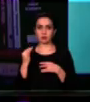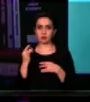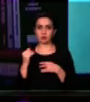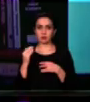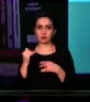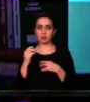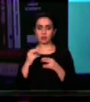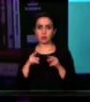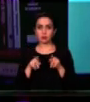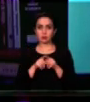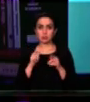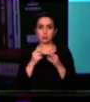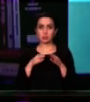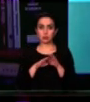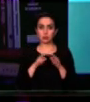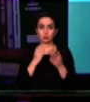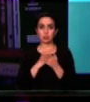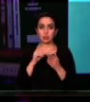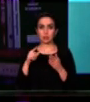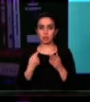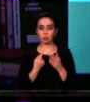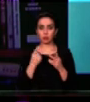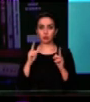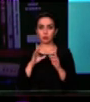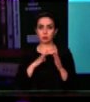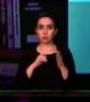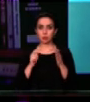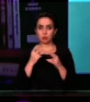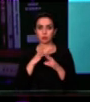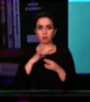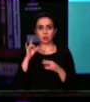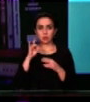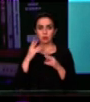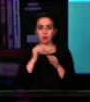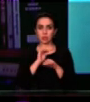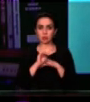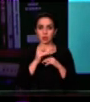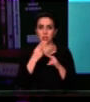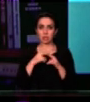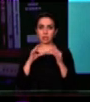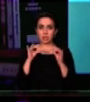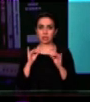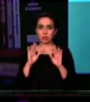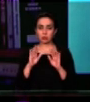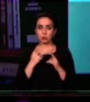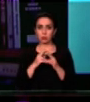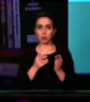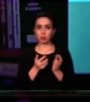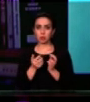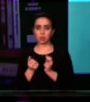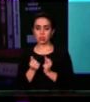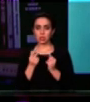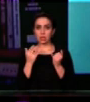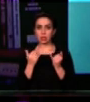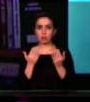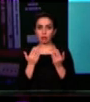симметричных закрытых ключей требует, чтобы ключи были известны только отправителю и только получателю.